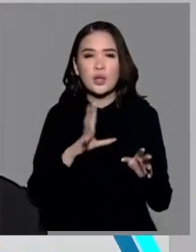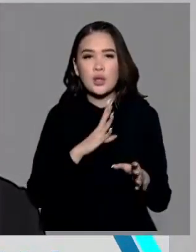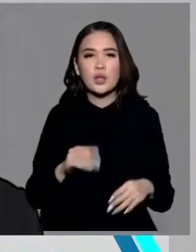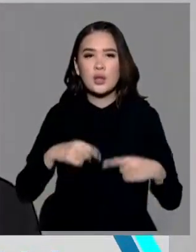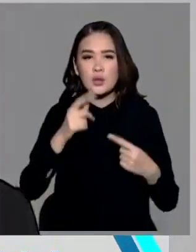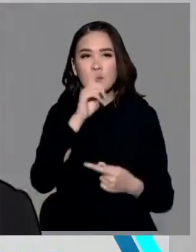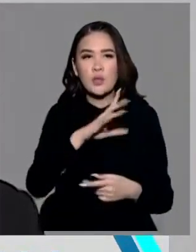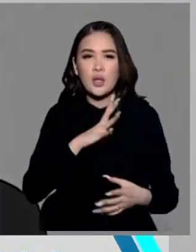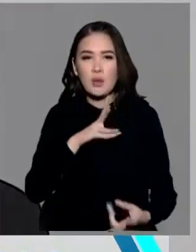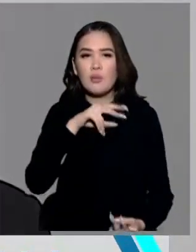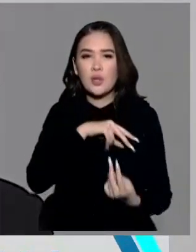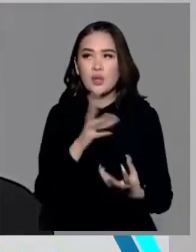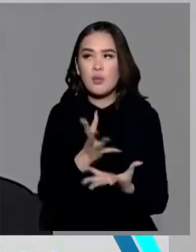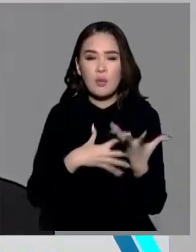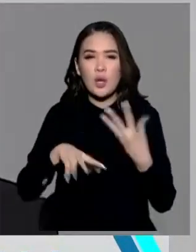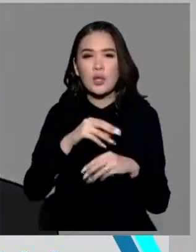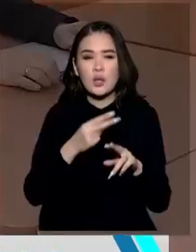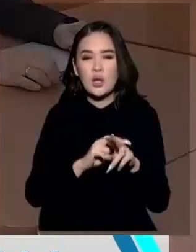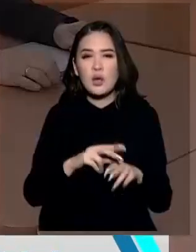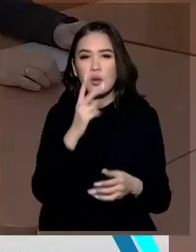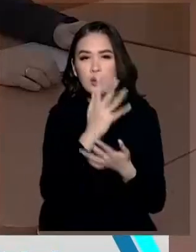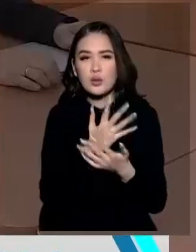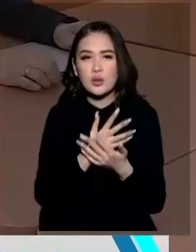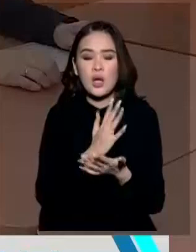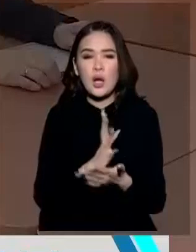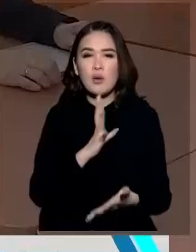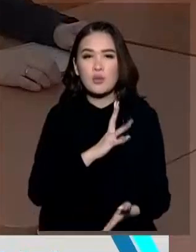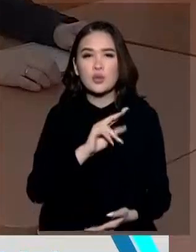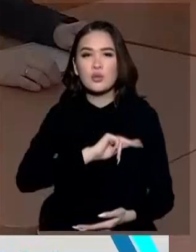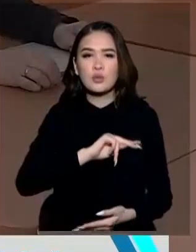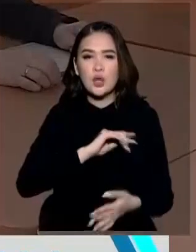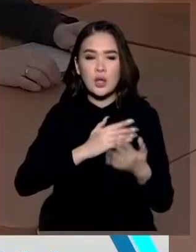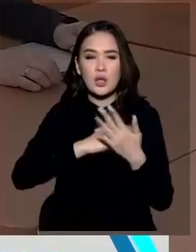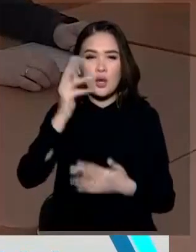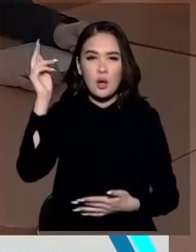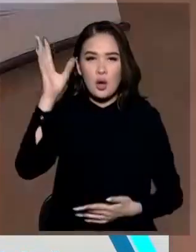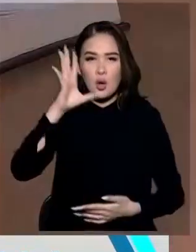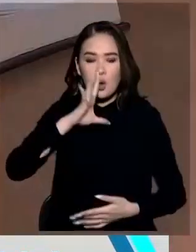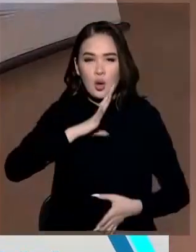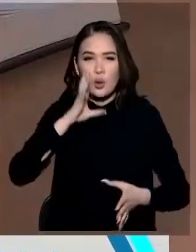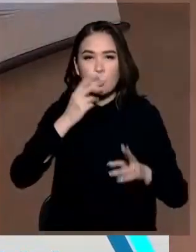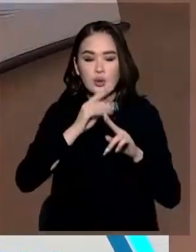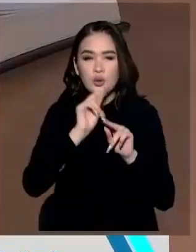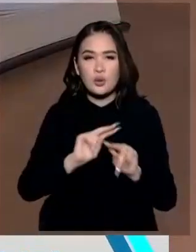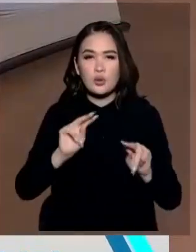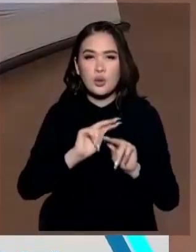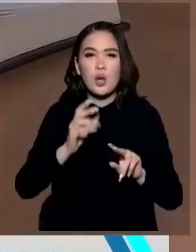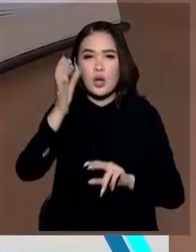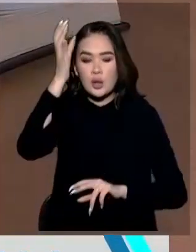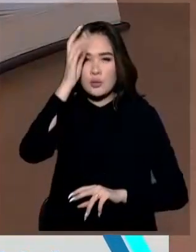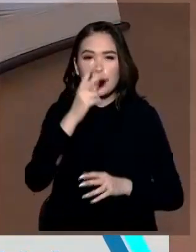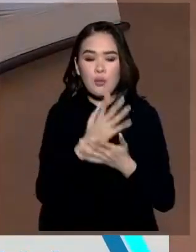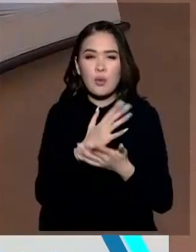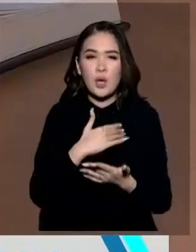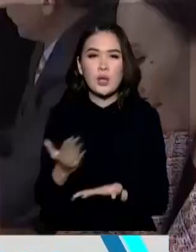сол еңбектердің бәрі міне қазір көрініп жатқан. Әріптестері ғалымның жоғары жауапкершілігінен шәкірттерінің білім мен ғылымға деген құштарлығын